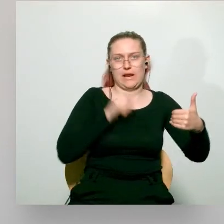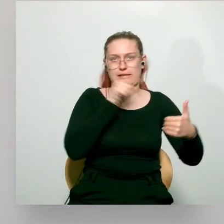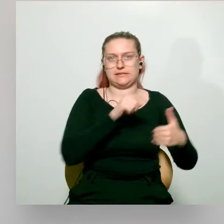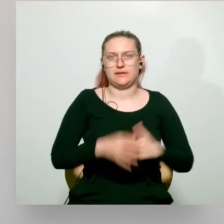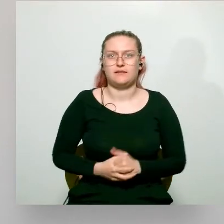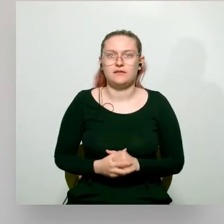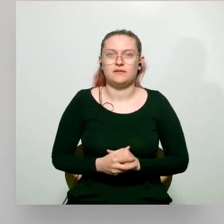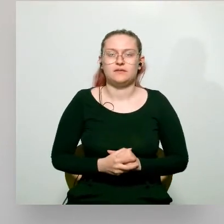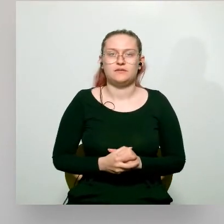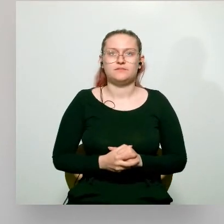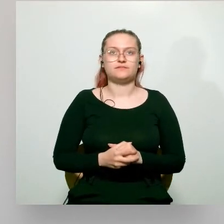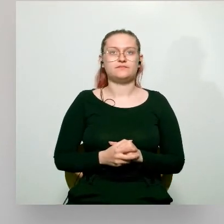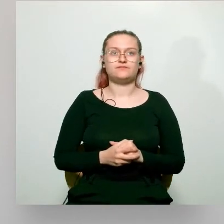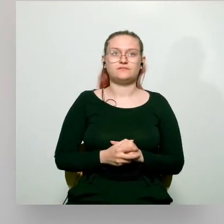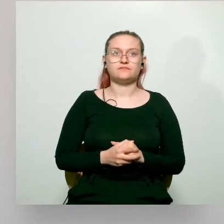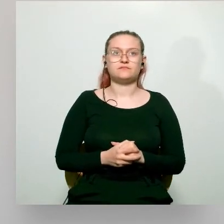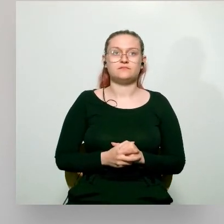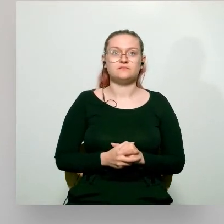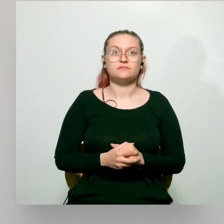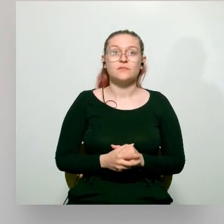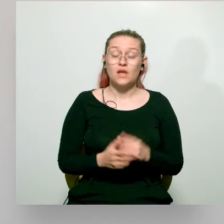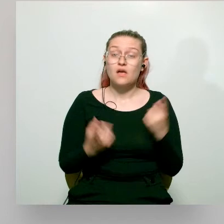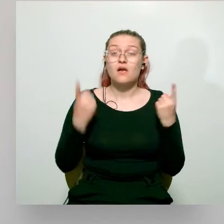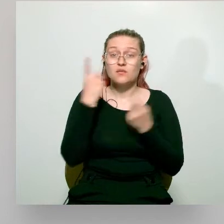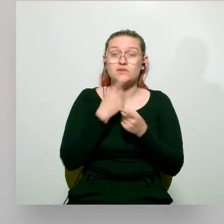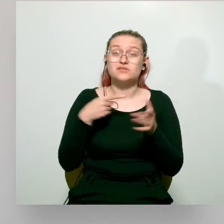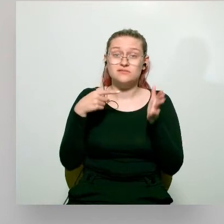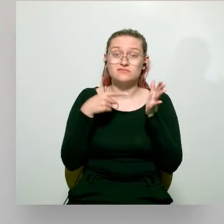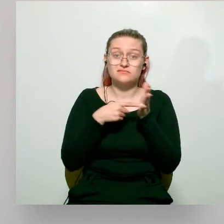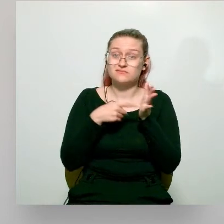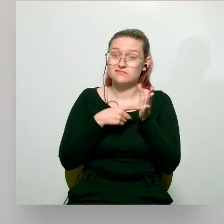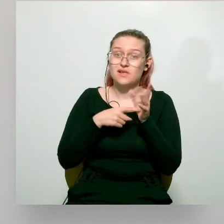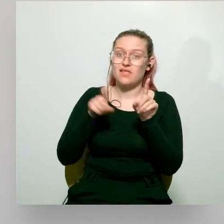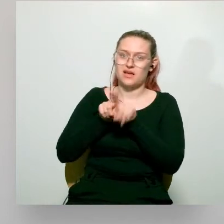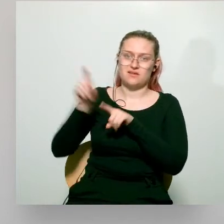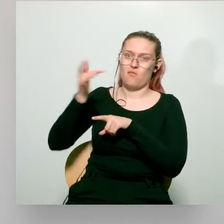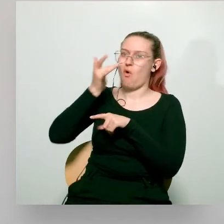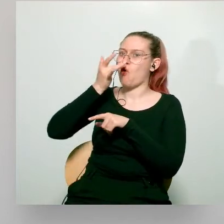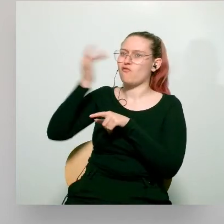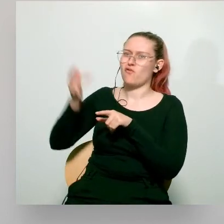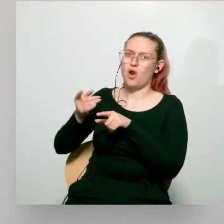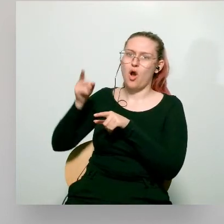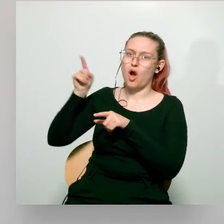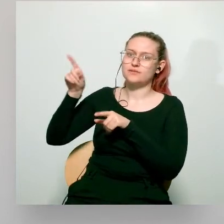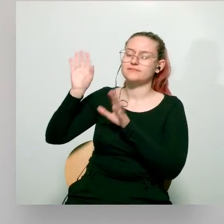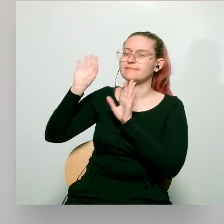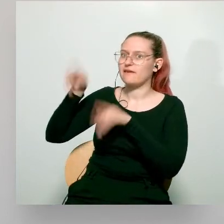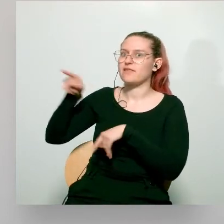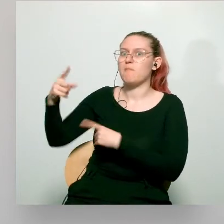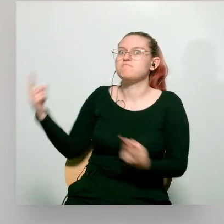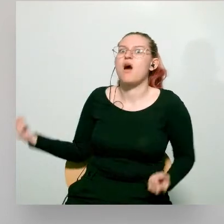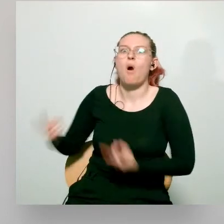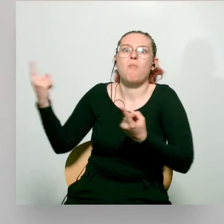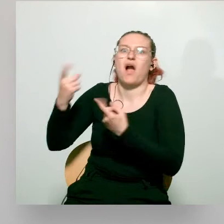ten proces będzie kontynuowany również w Rosji, pomimo całego tego przerażającej propagandy.